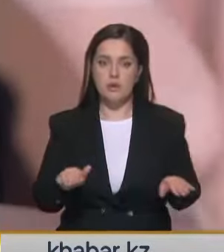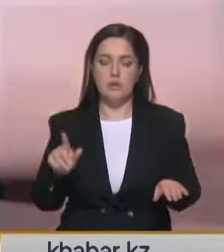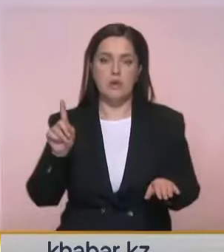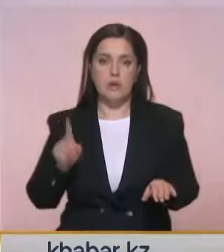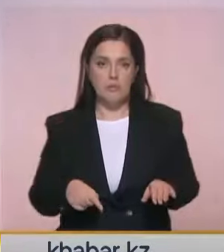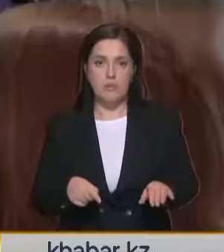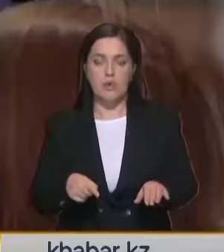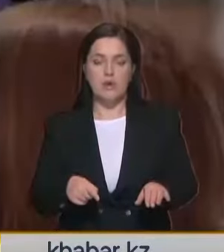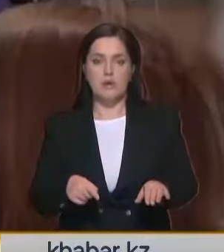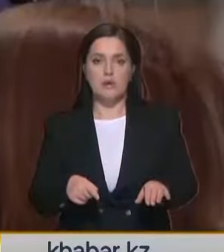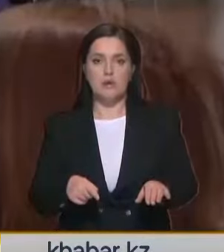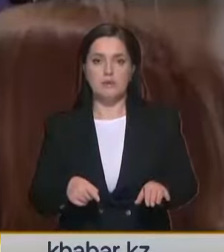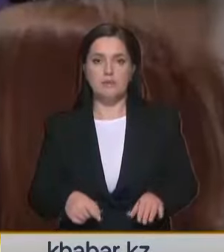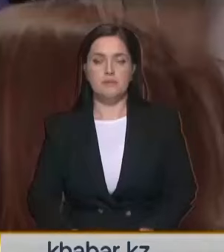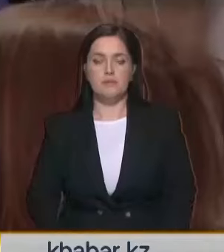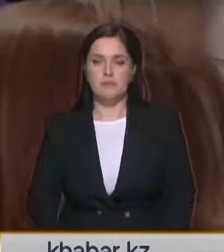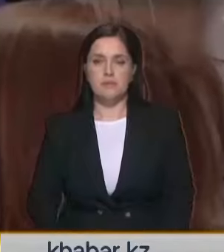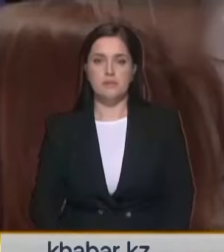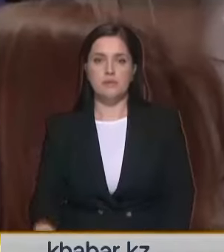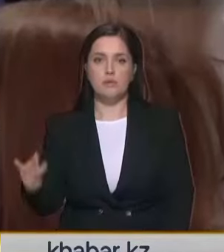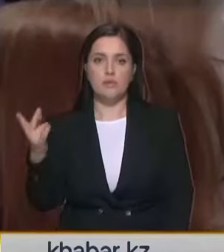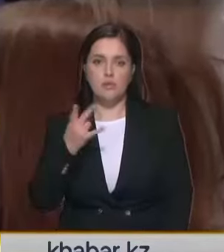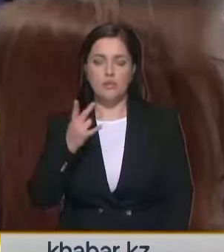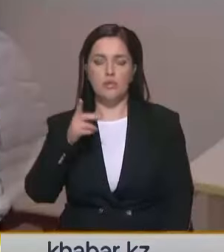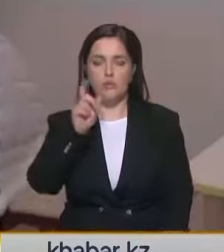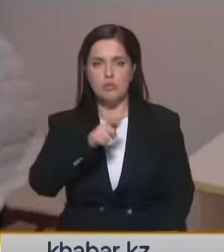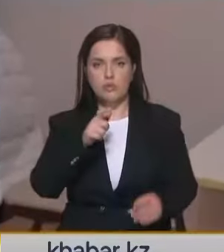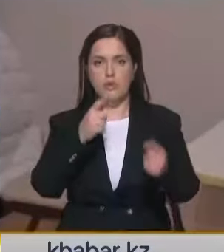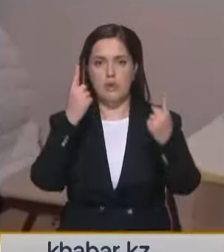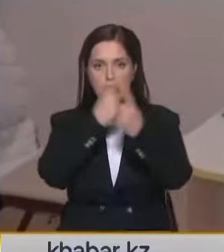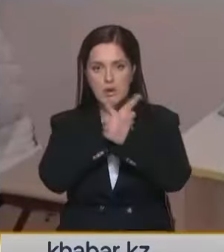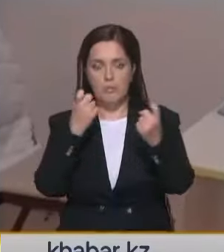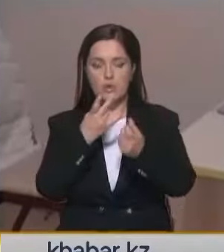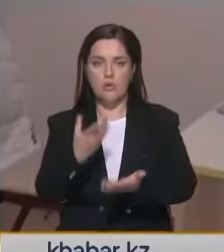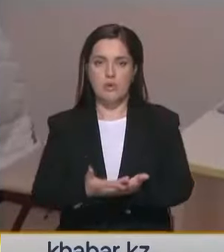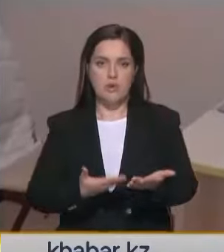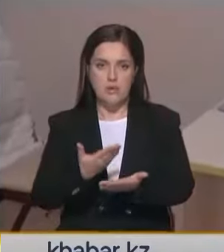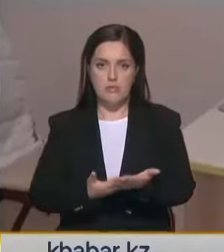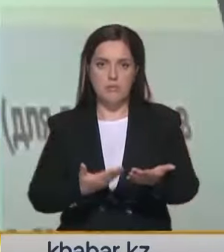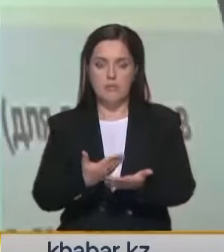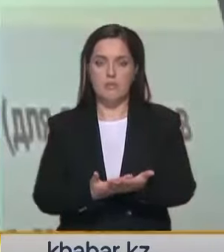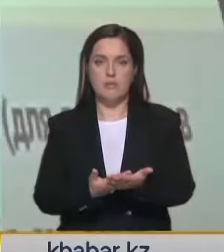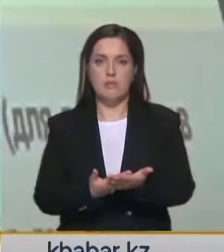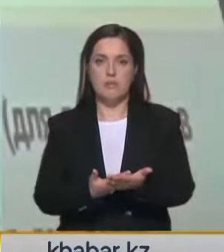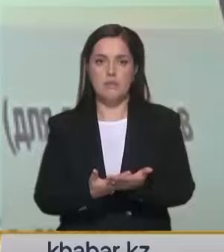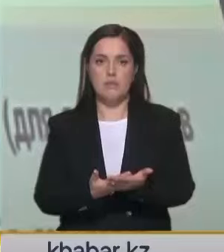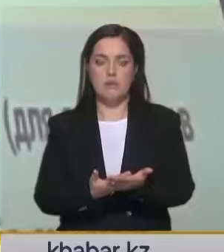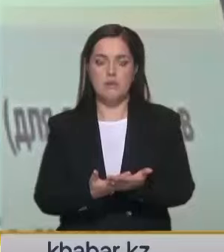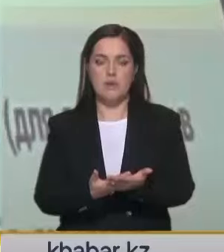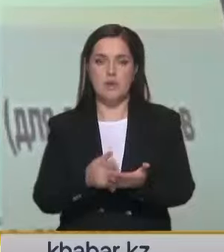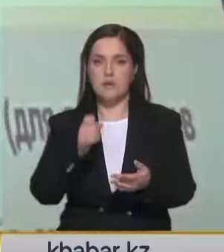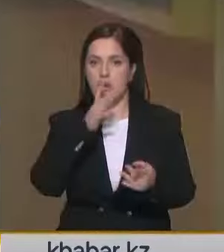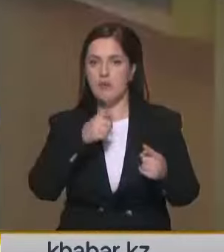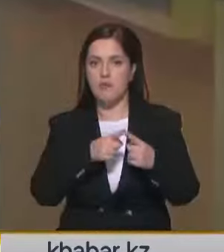очень важный момент – это повышение осведомленности населения. Если говорить об успехах за последние